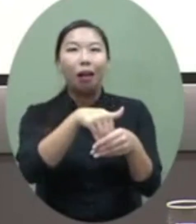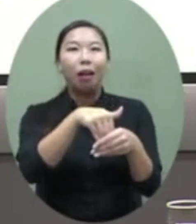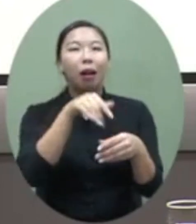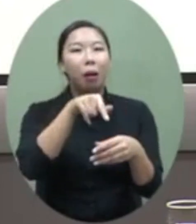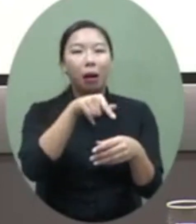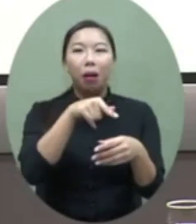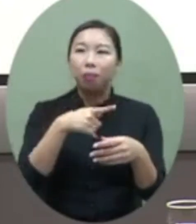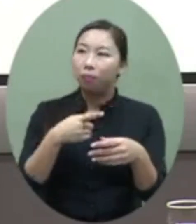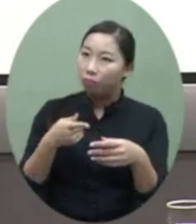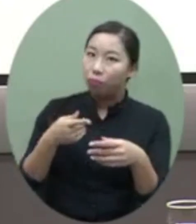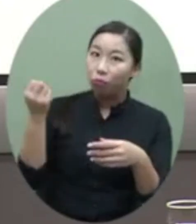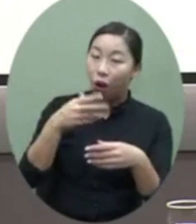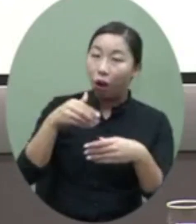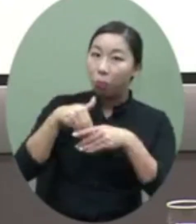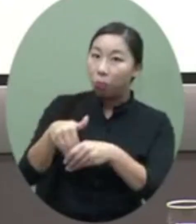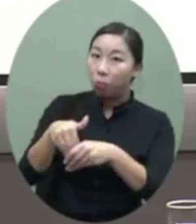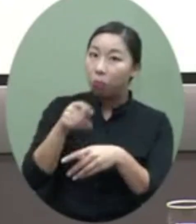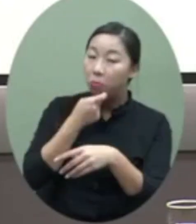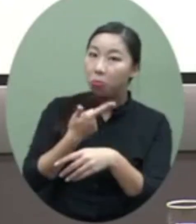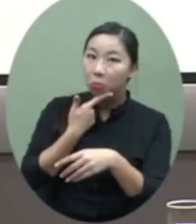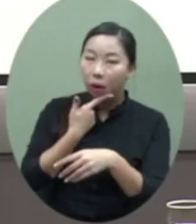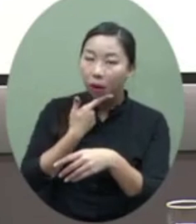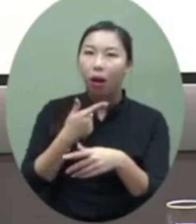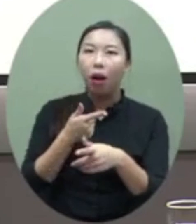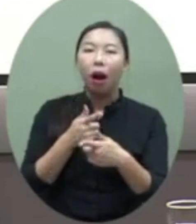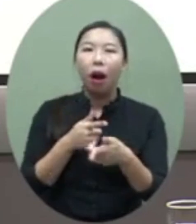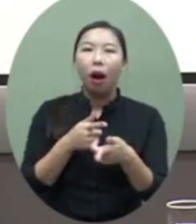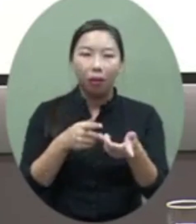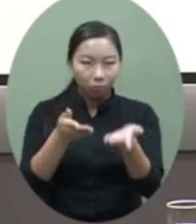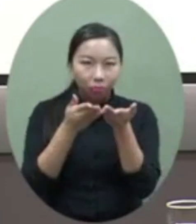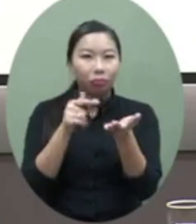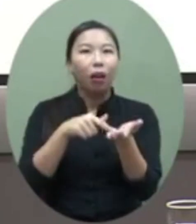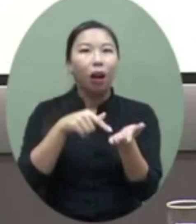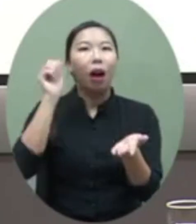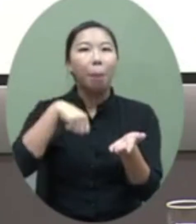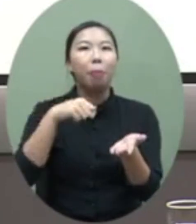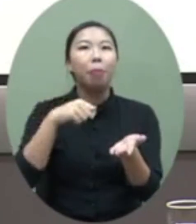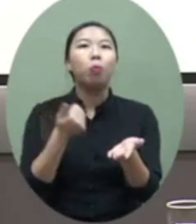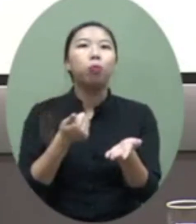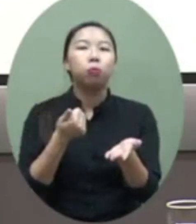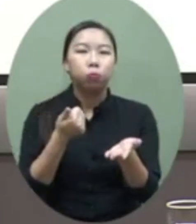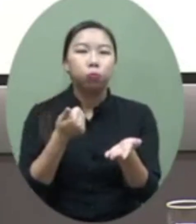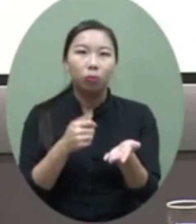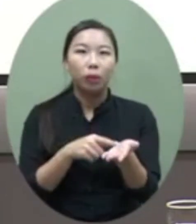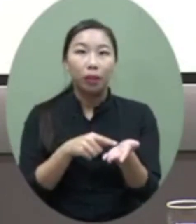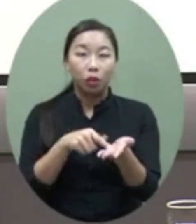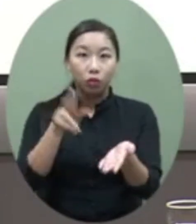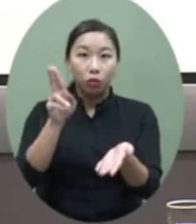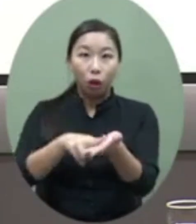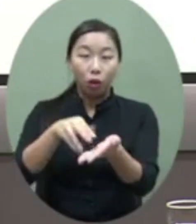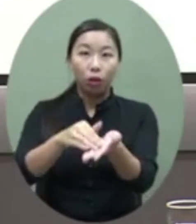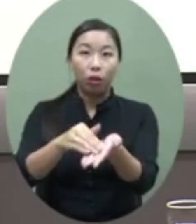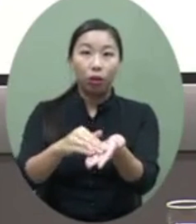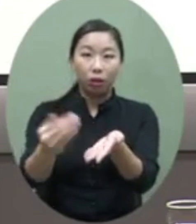確認佢嗰個申請嗰個嘅資格嘅。咁佢只係需要咧係喺收到呢啲